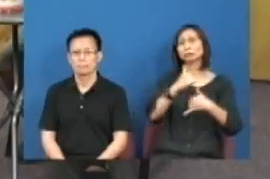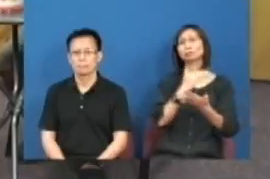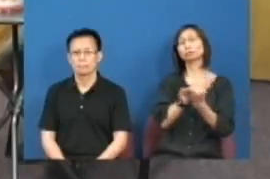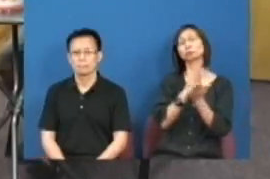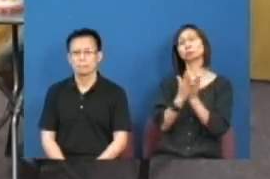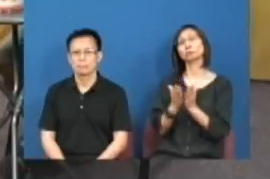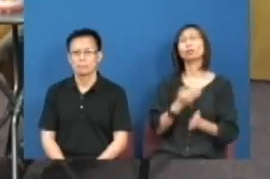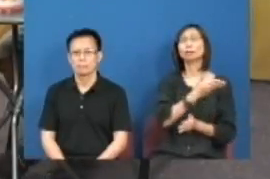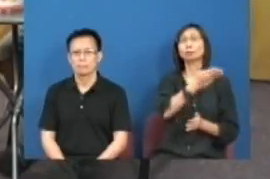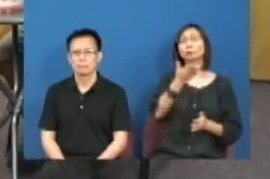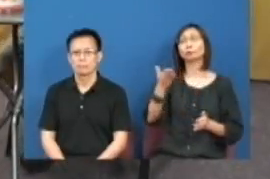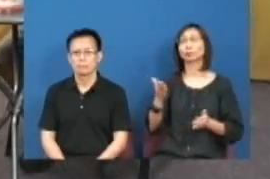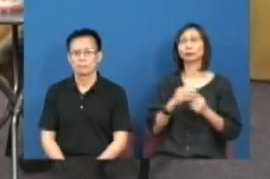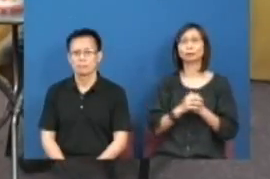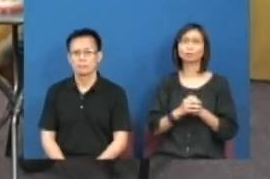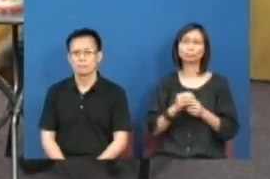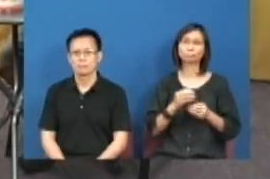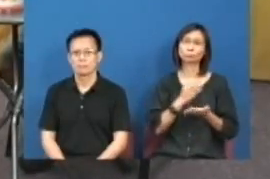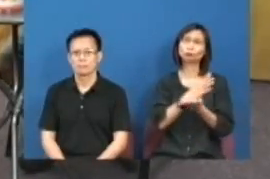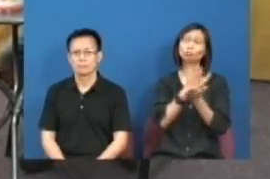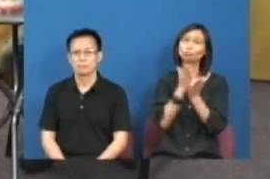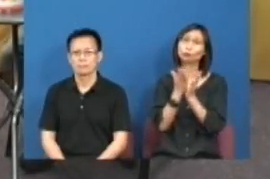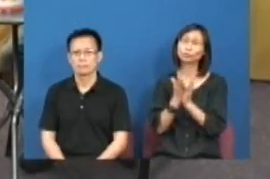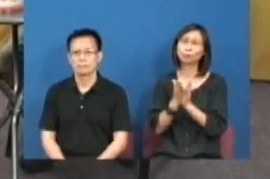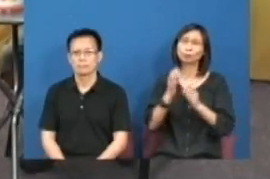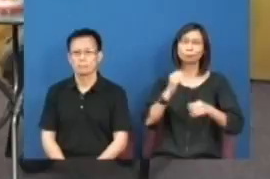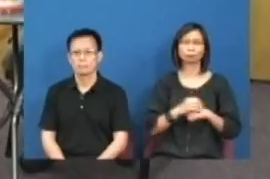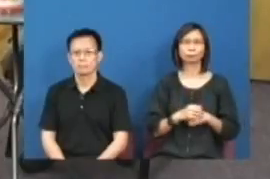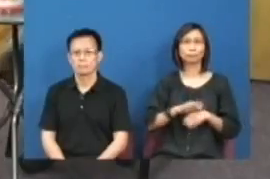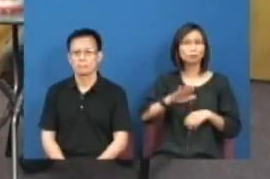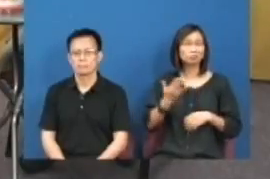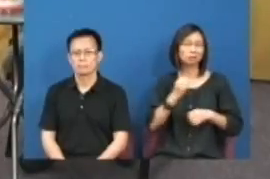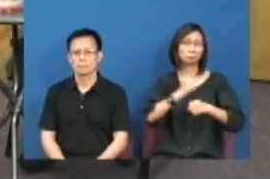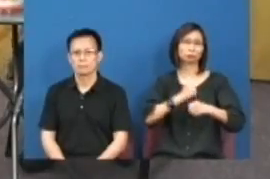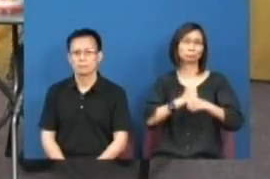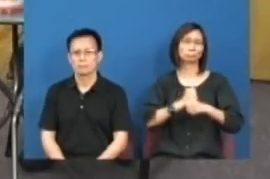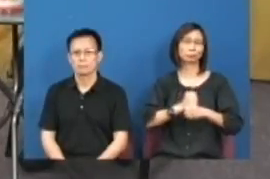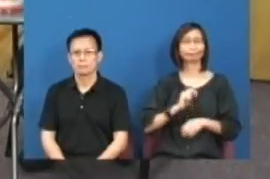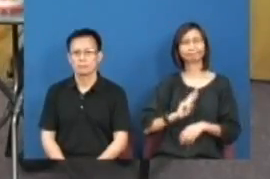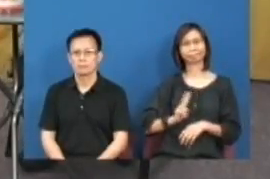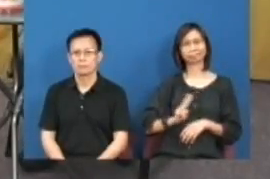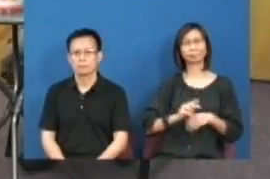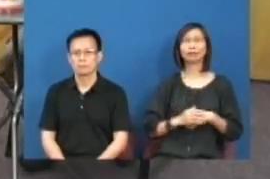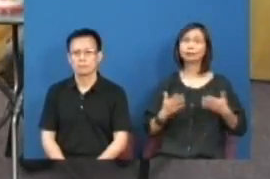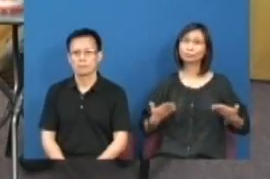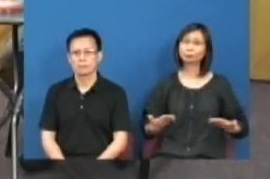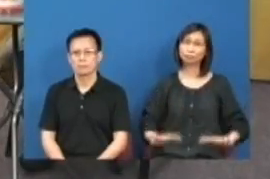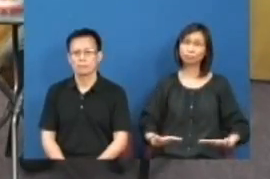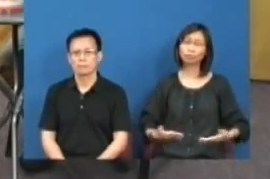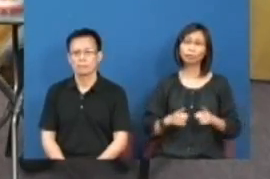大家，以為有望，結果都係同以往嗰一個做法完全冇大分別咧。咁所以阿長毛咧，今日咧